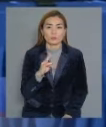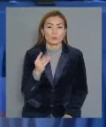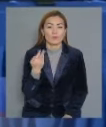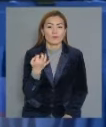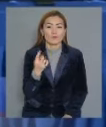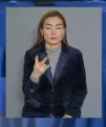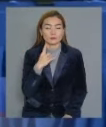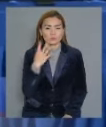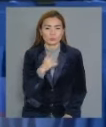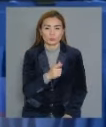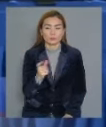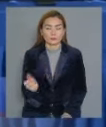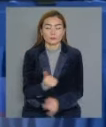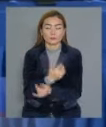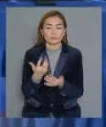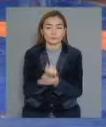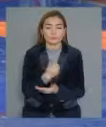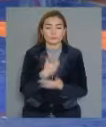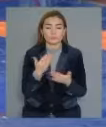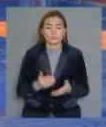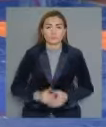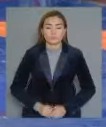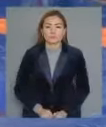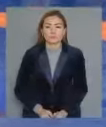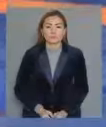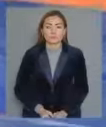сөз сөйлеп, спортшыларға сәттілік тіледі.